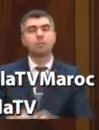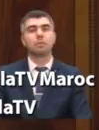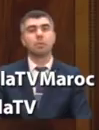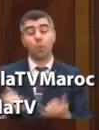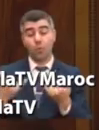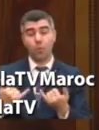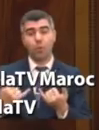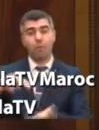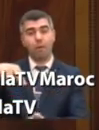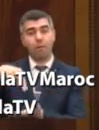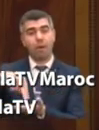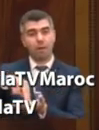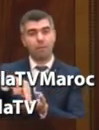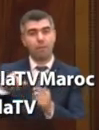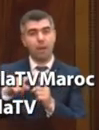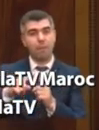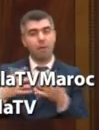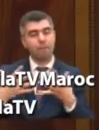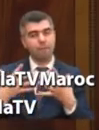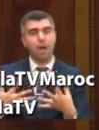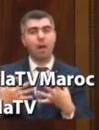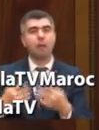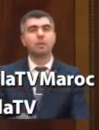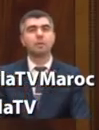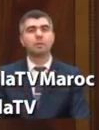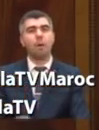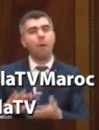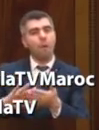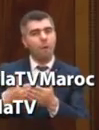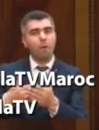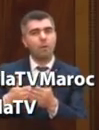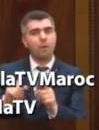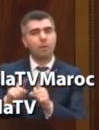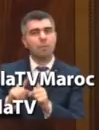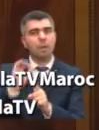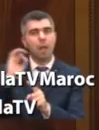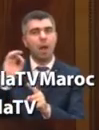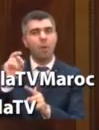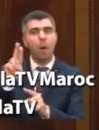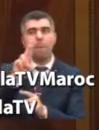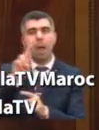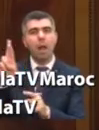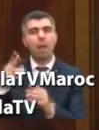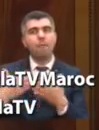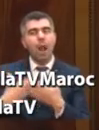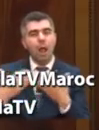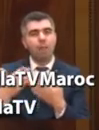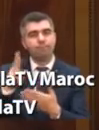المنبر نسجل باعتزاز كبير كل المبادرات السامية التي يقوم